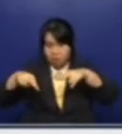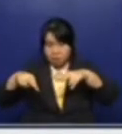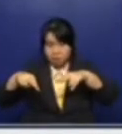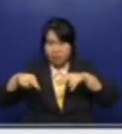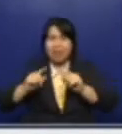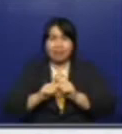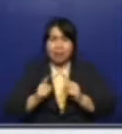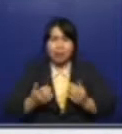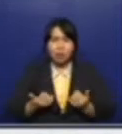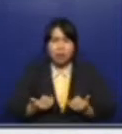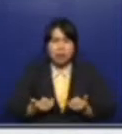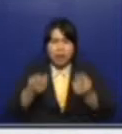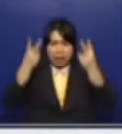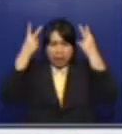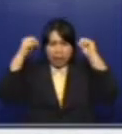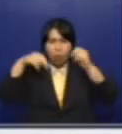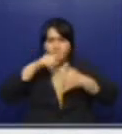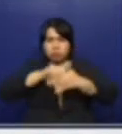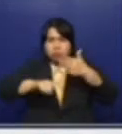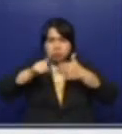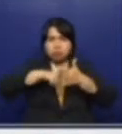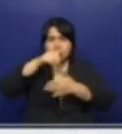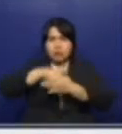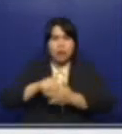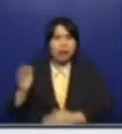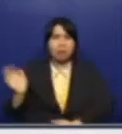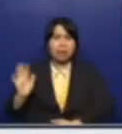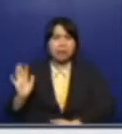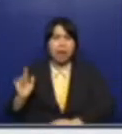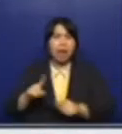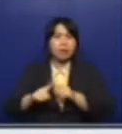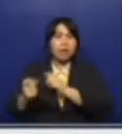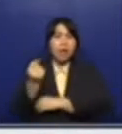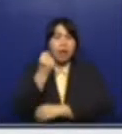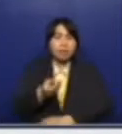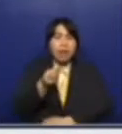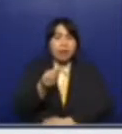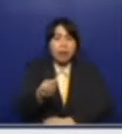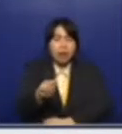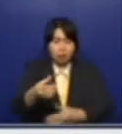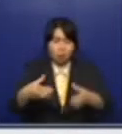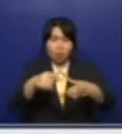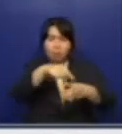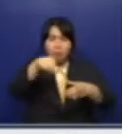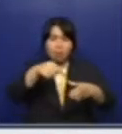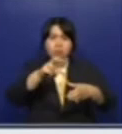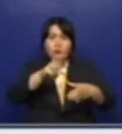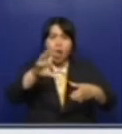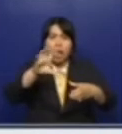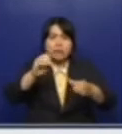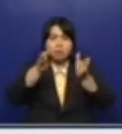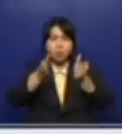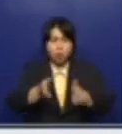แต่นี่ไม่ได้มาจากการเลือกตั้งแต่ให้อำนาจสูงสุด250คน